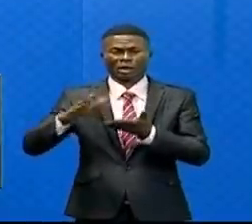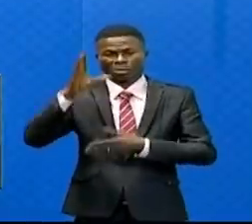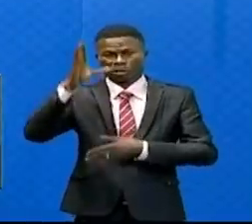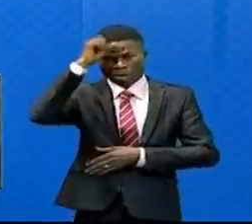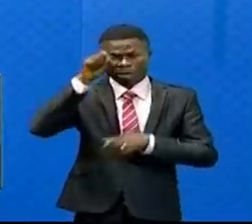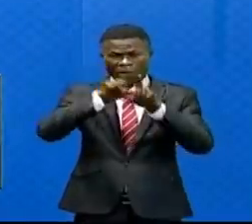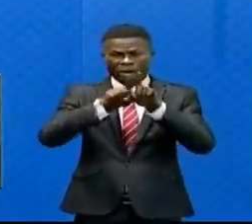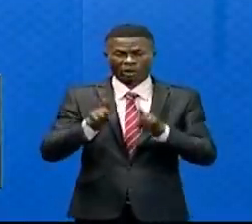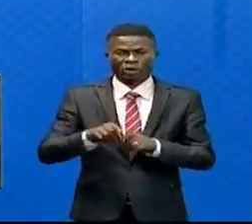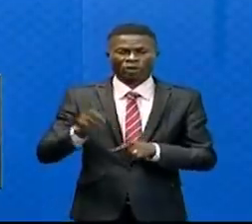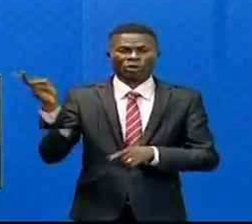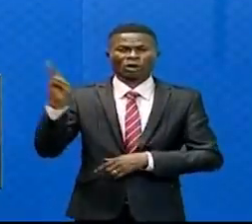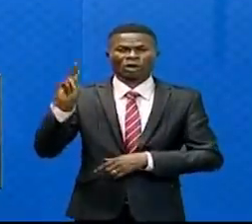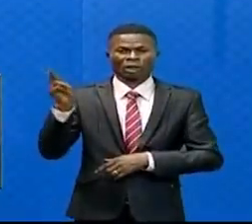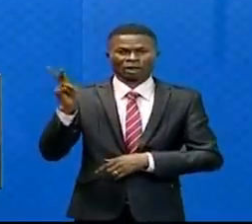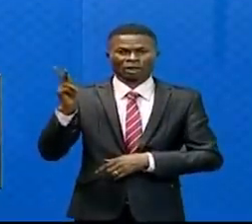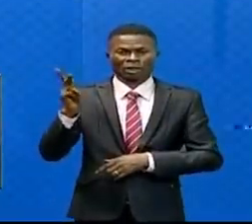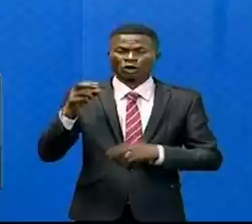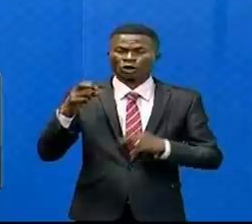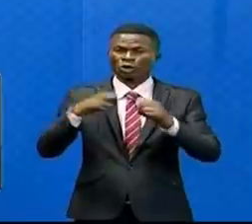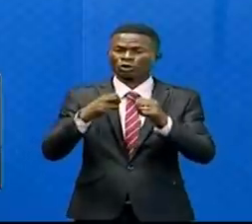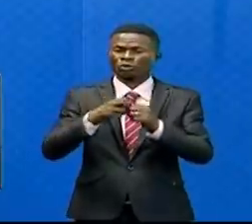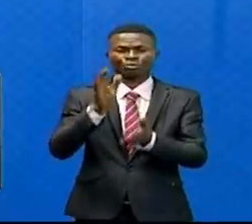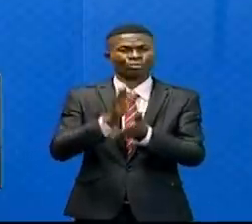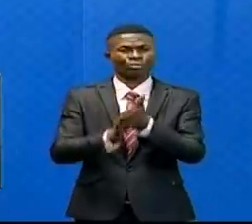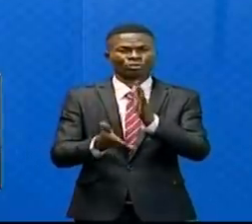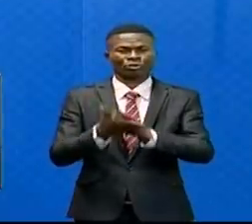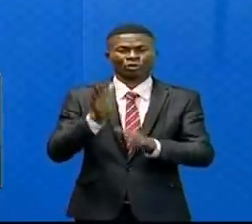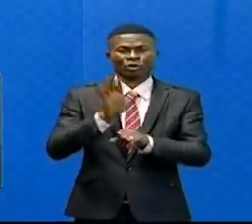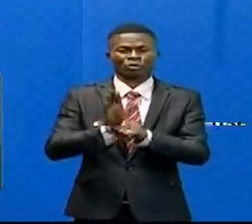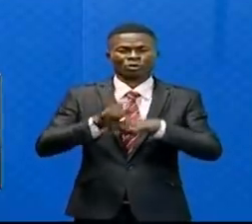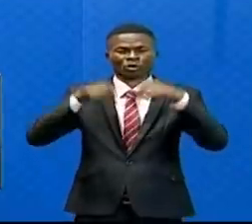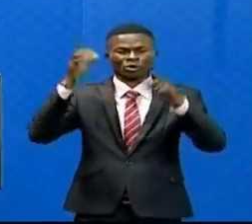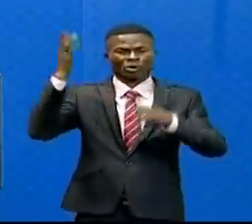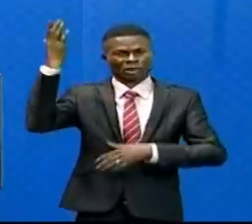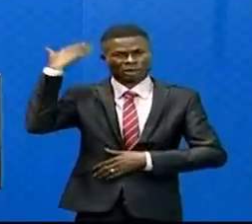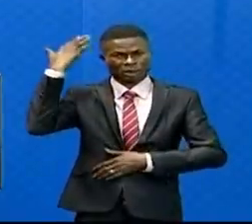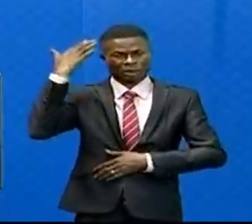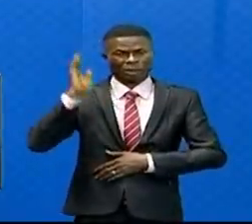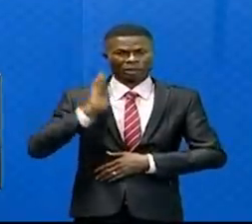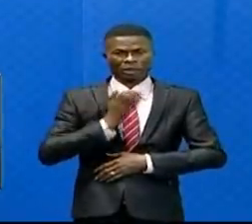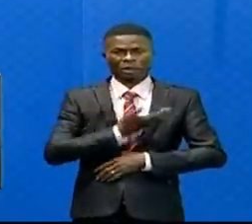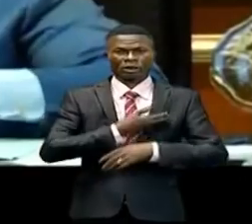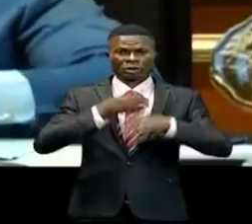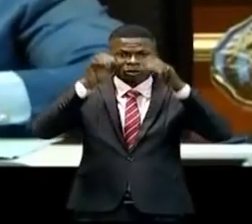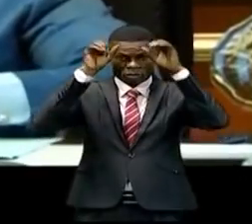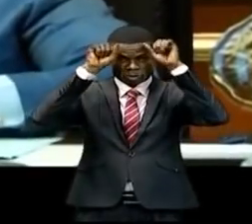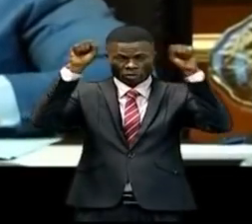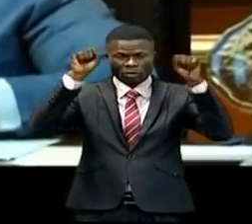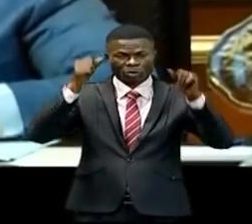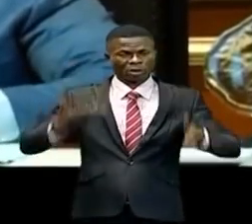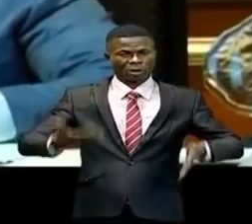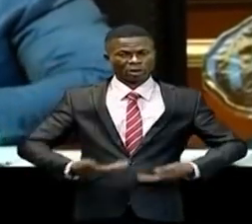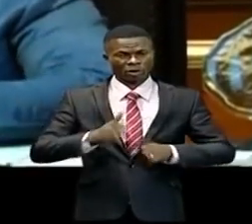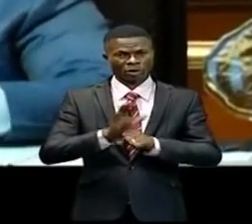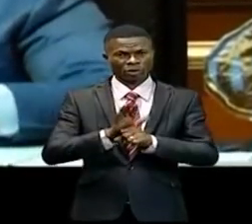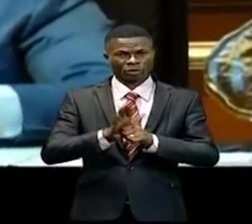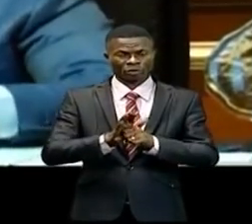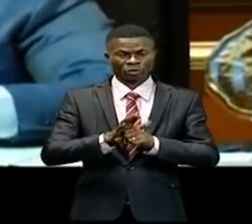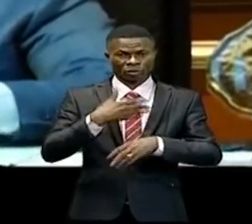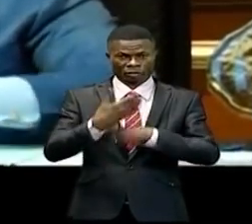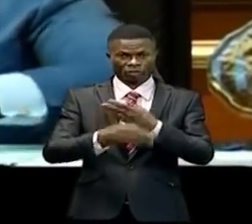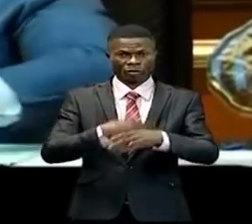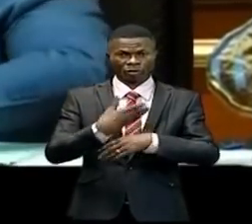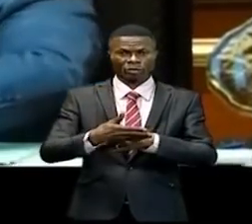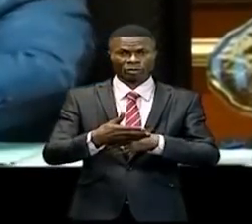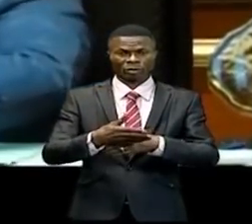du Kasaï, sans électricité depuis plusieurs décennies, le président de la République a salué la réalisation en